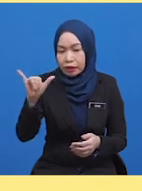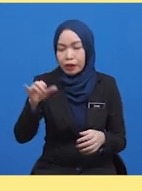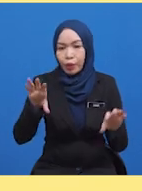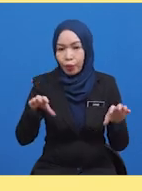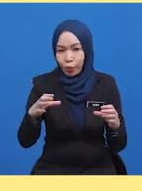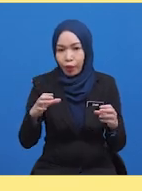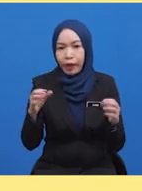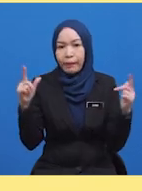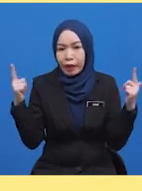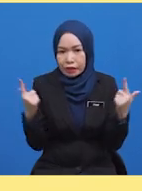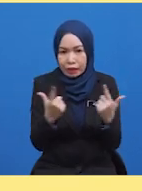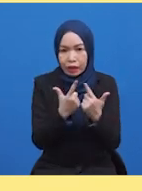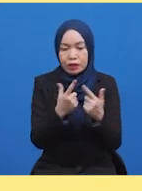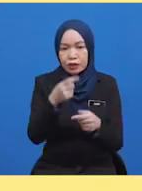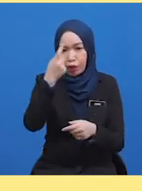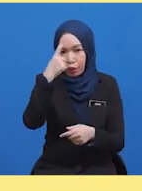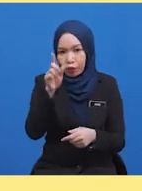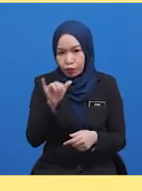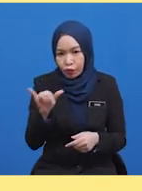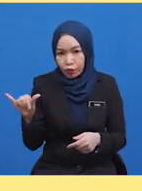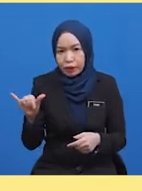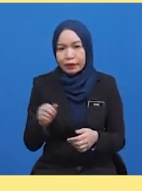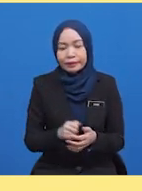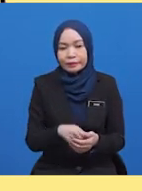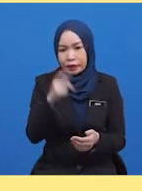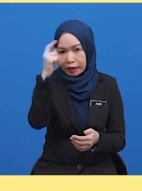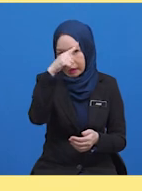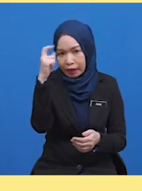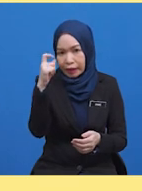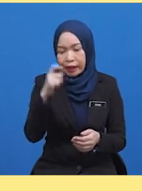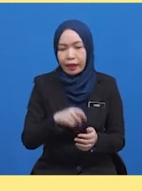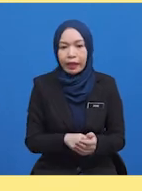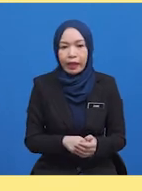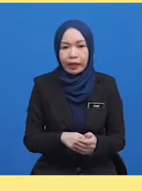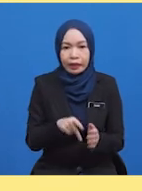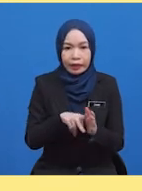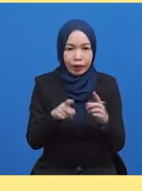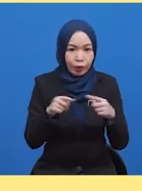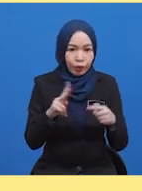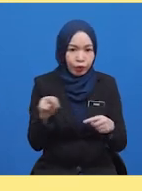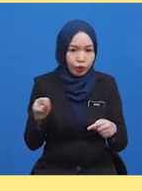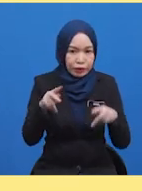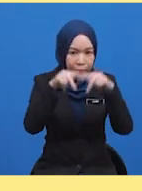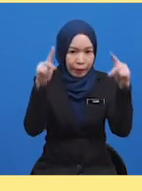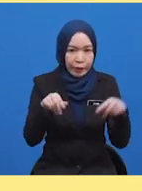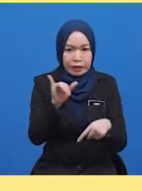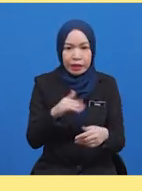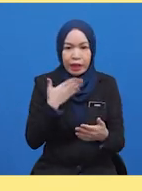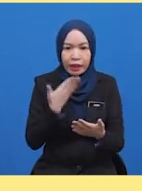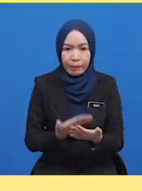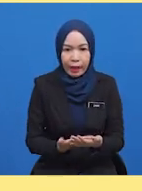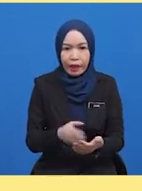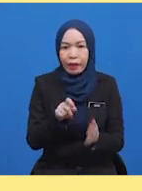ia akan murid-murid pelajari pada hari ini ialah persoalan amalan hidup bermasyarakat dalam